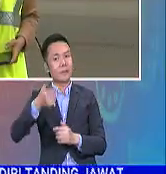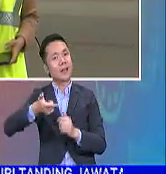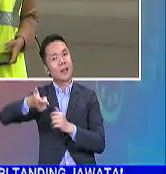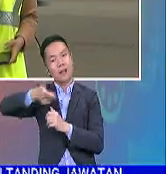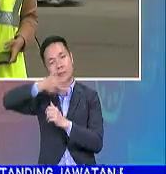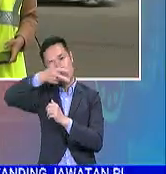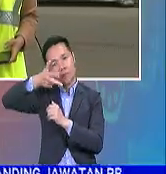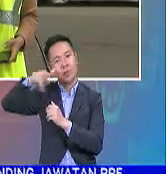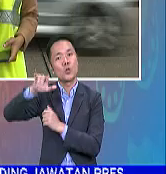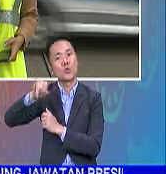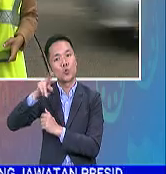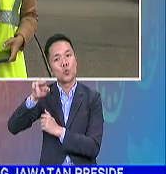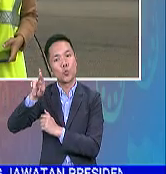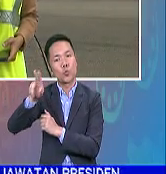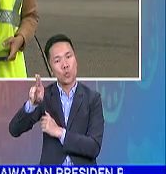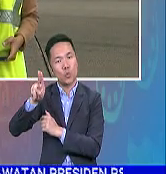Zatul.